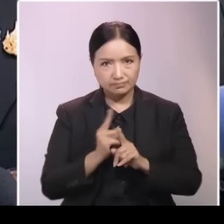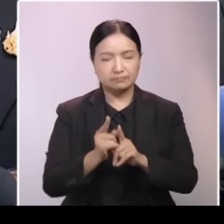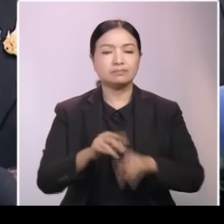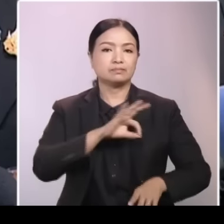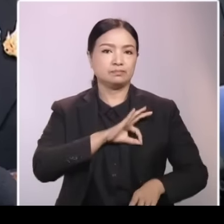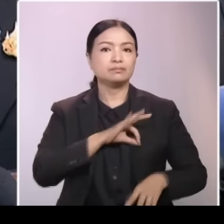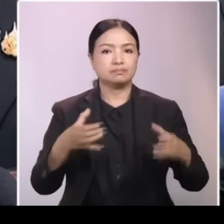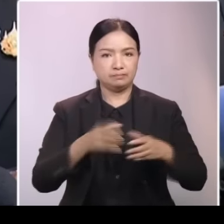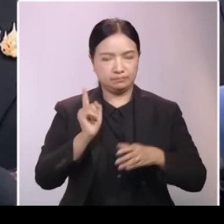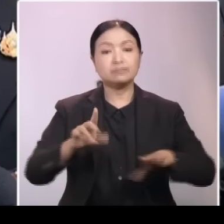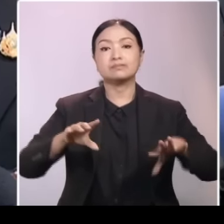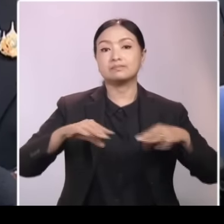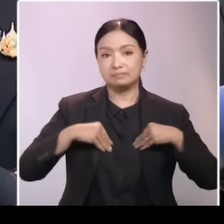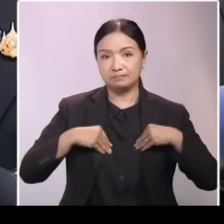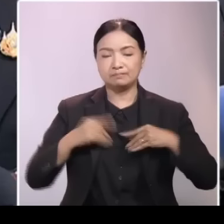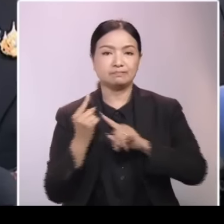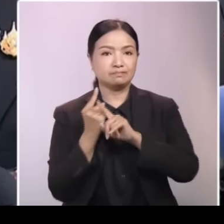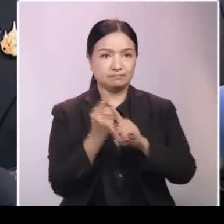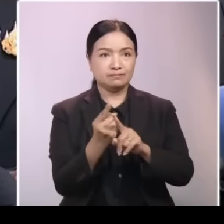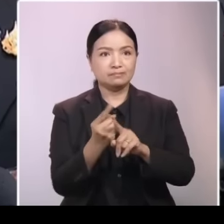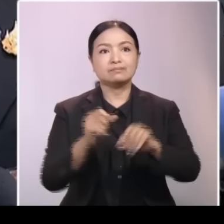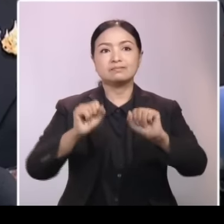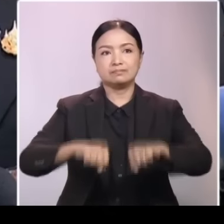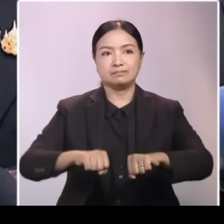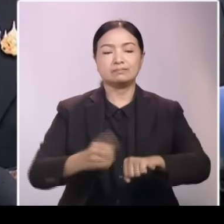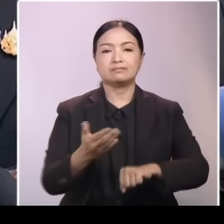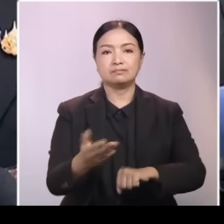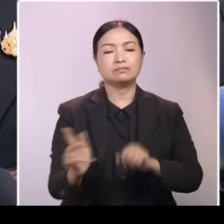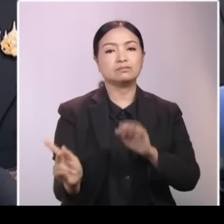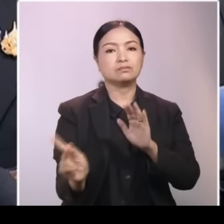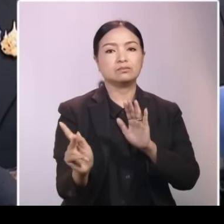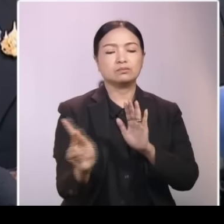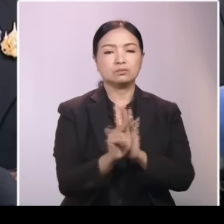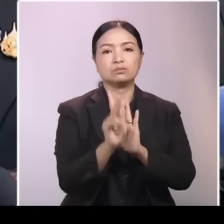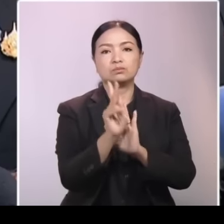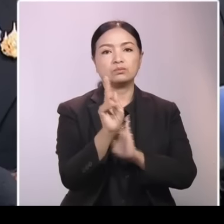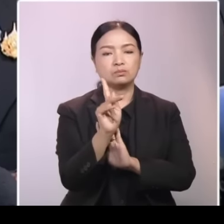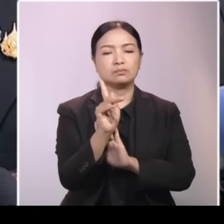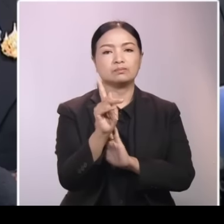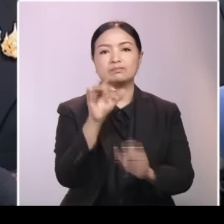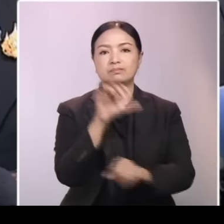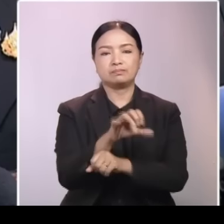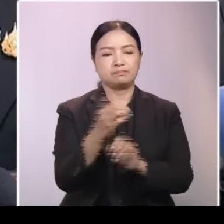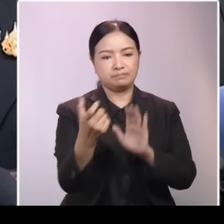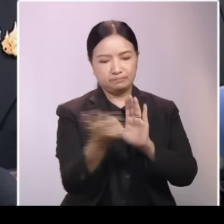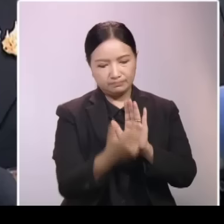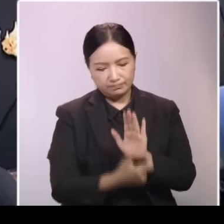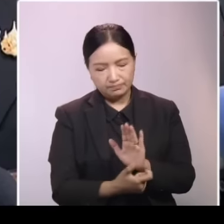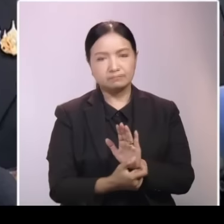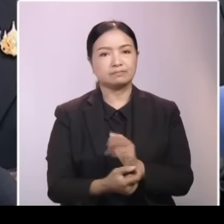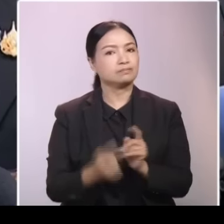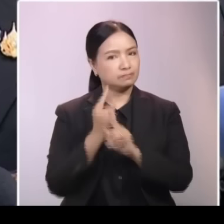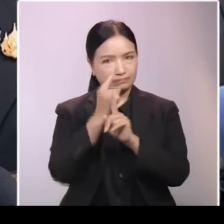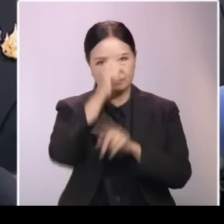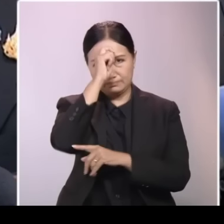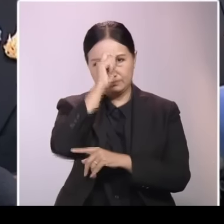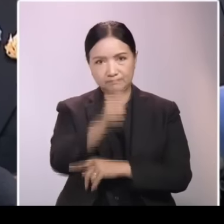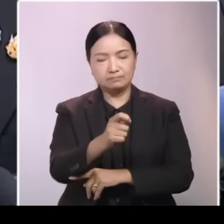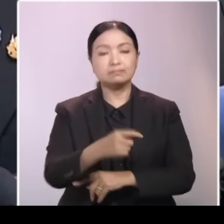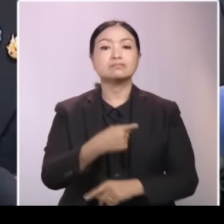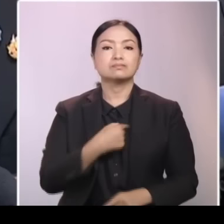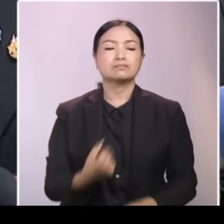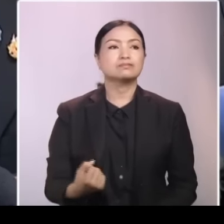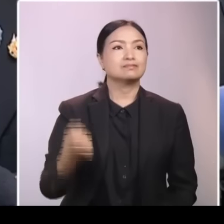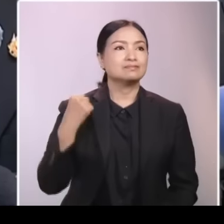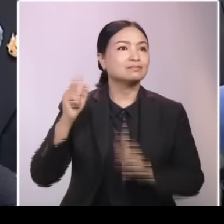อมรับได้แล้วปฏิบัติตามข้อบังคับของพรรคนะฮะทุกคนไม่มีใครเห็นต่างไปจากนี้และผมมั่นใ